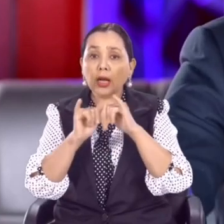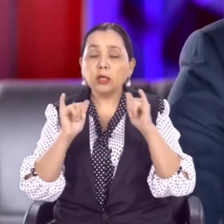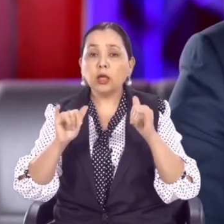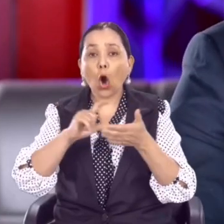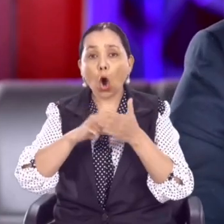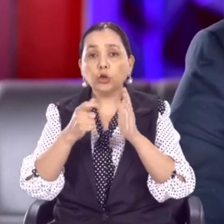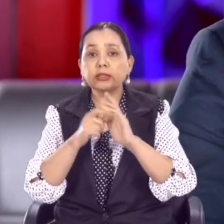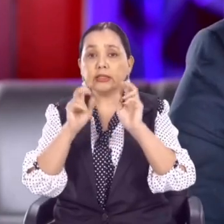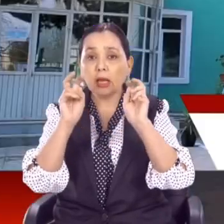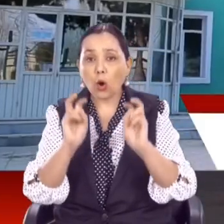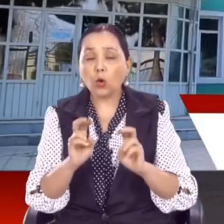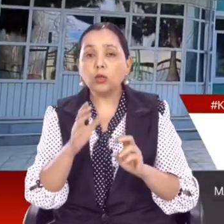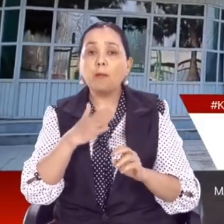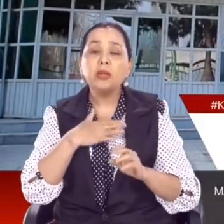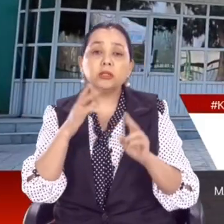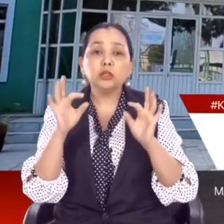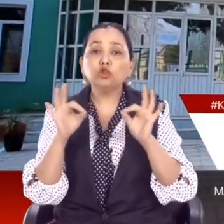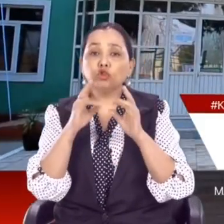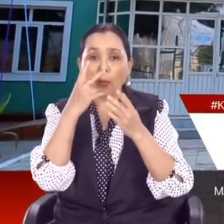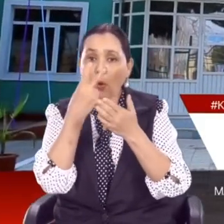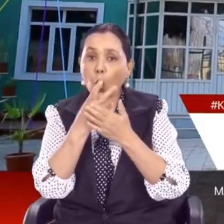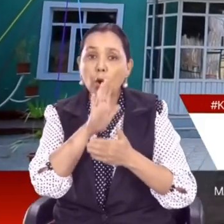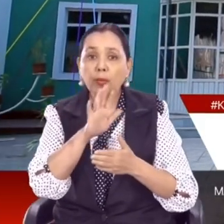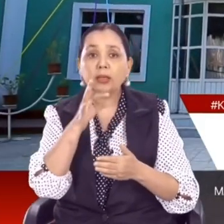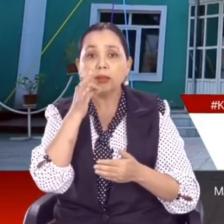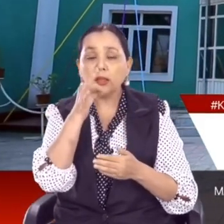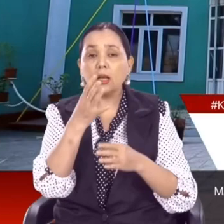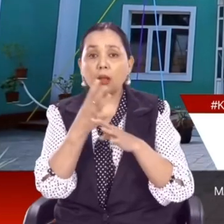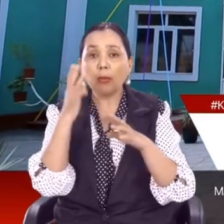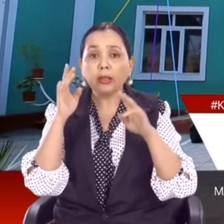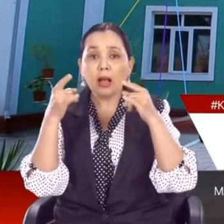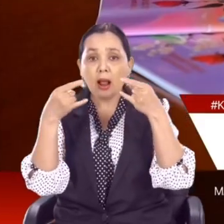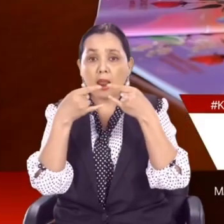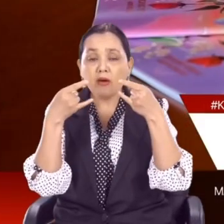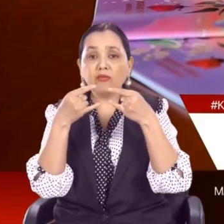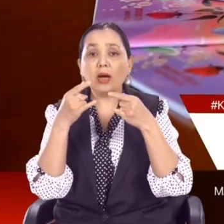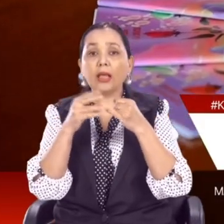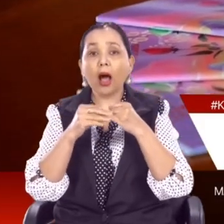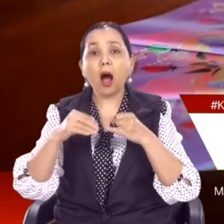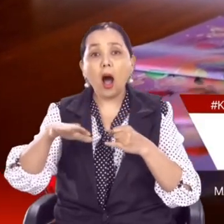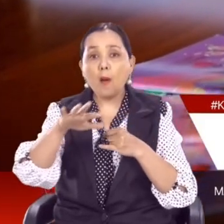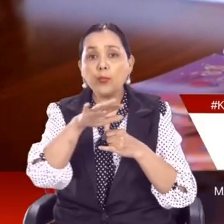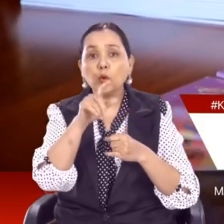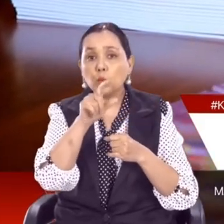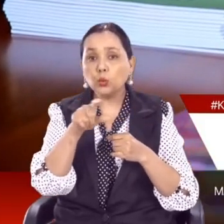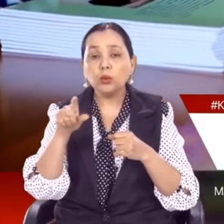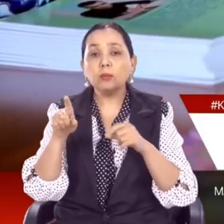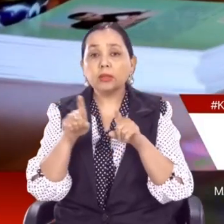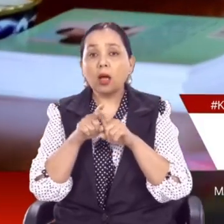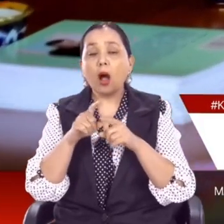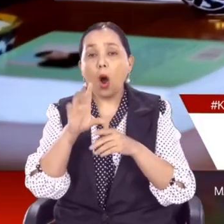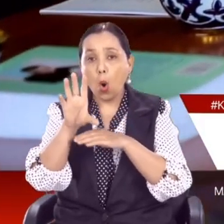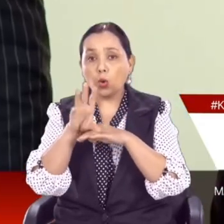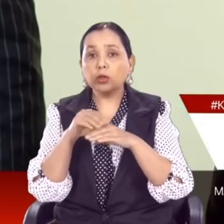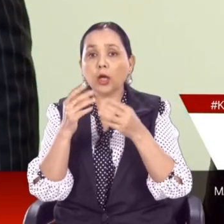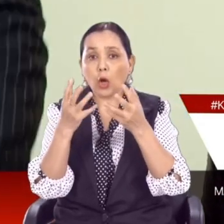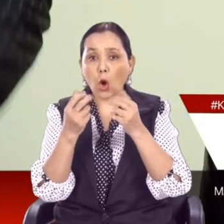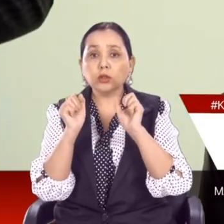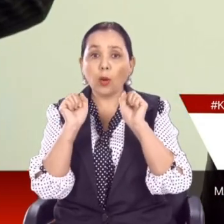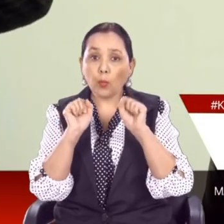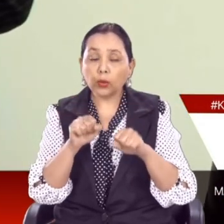tarqatayotgan xonasiga kirib o'tirib olib, bizni hech kim ko'rmaydi deyotganlar navbatdagi lavhada gap ketadigan ham yurtimizdan o'rnak